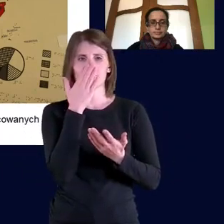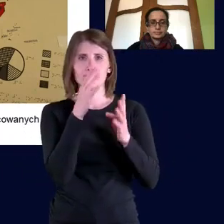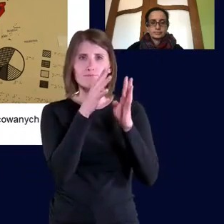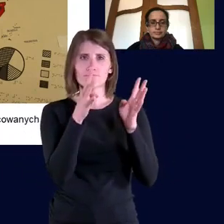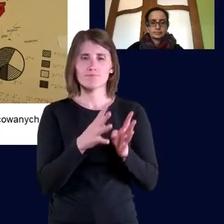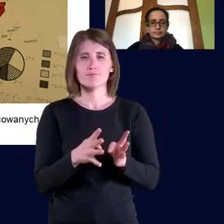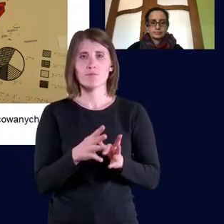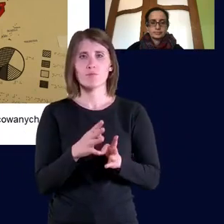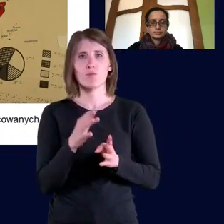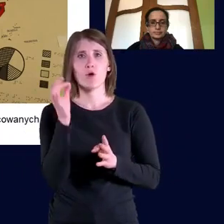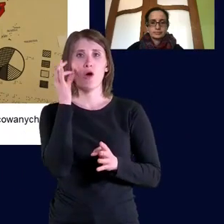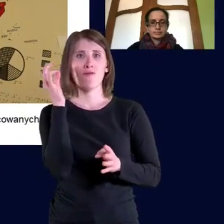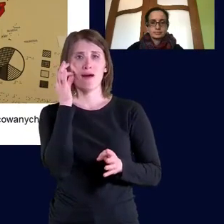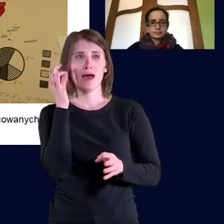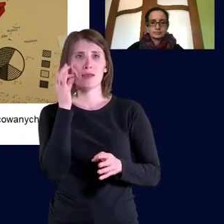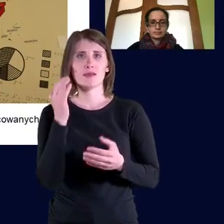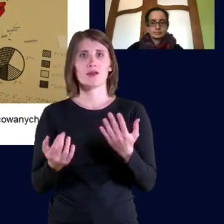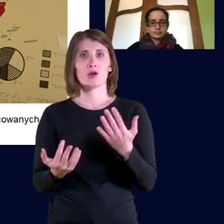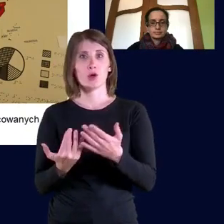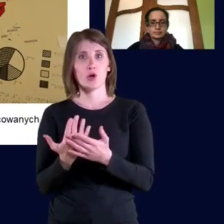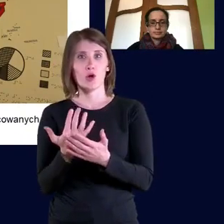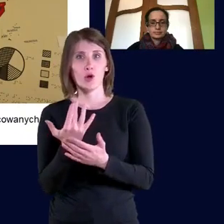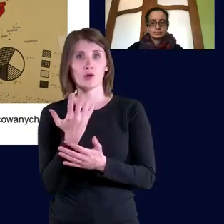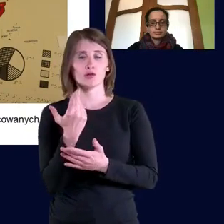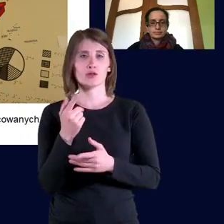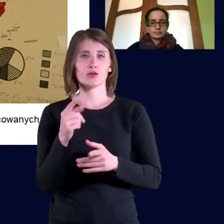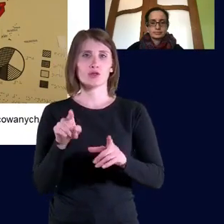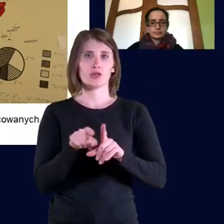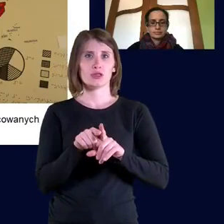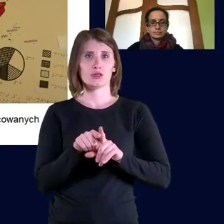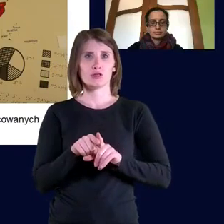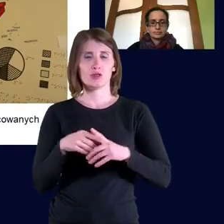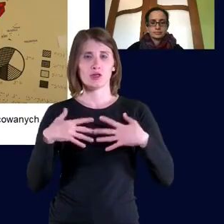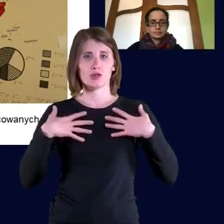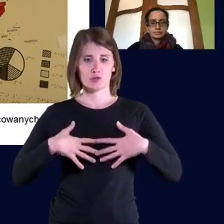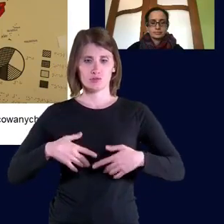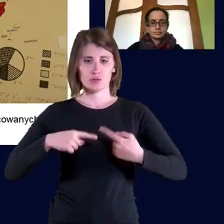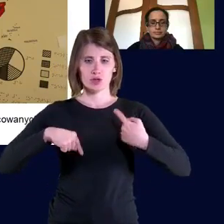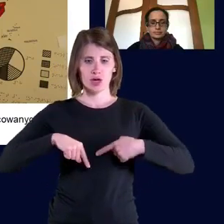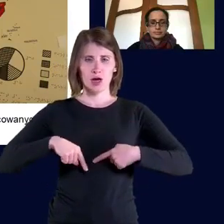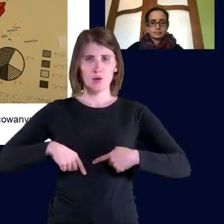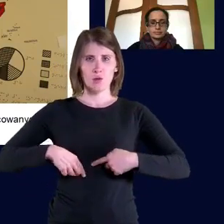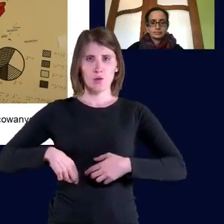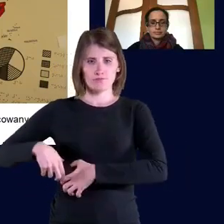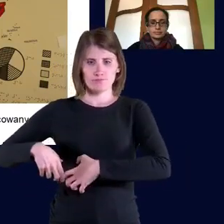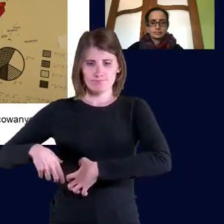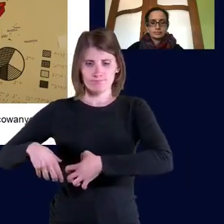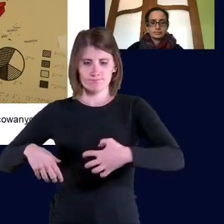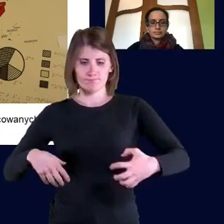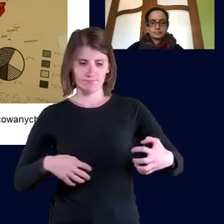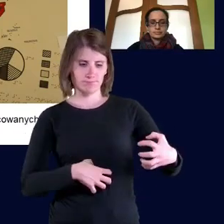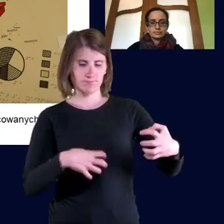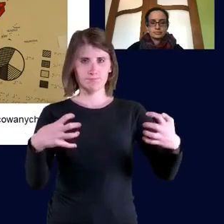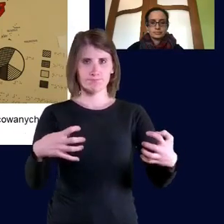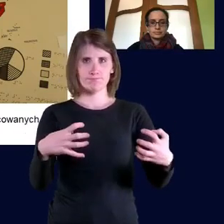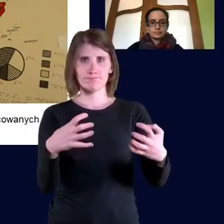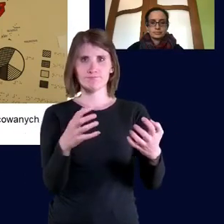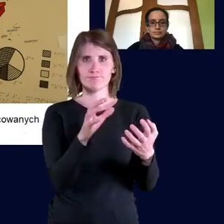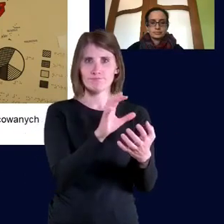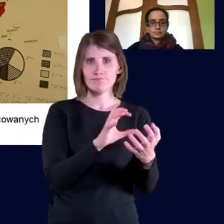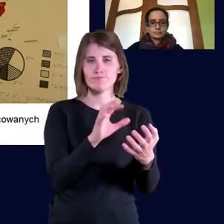roślin czasami organów ciała ludzkiego były to różne przedmioty